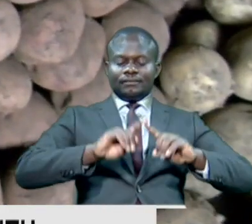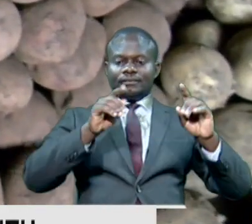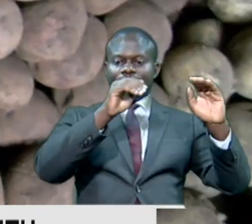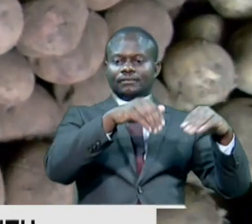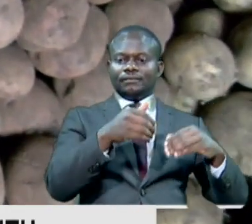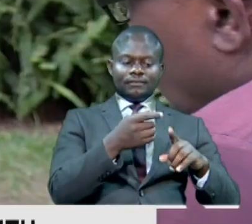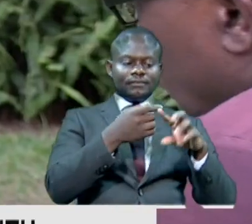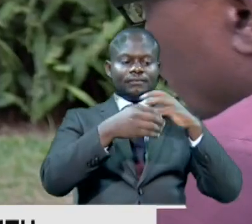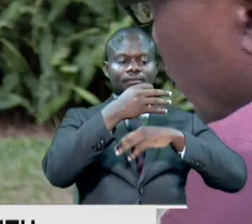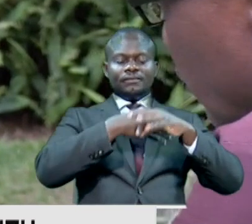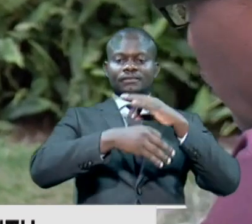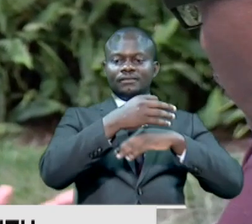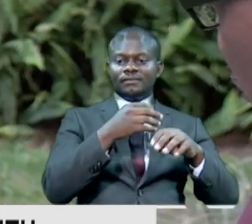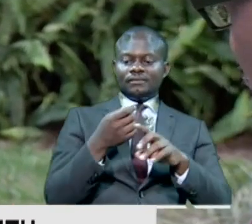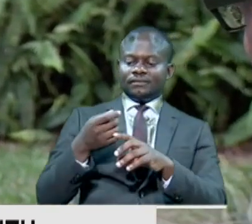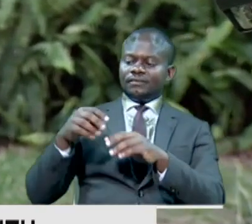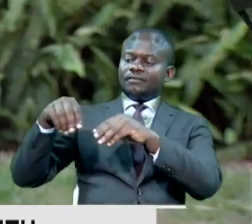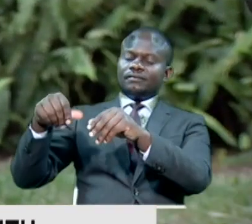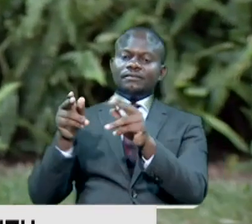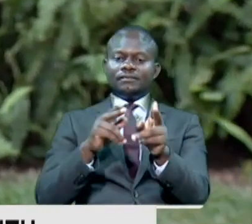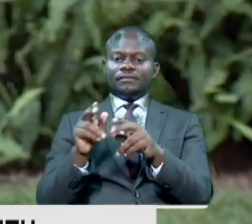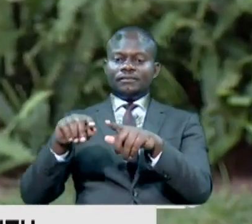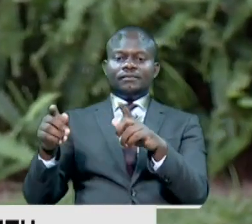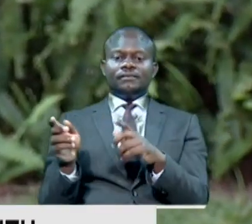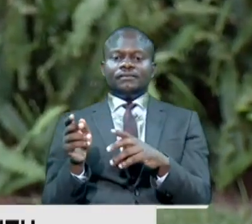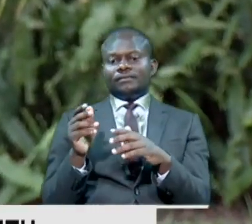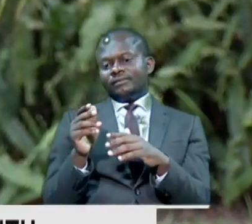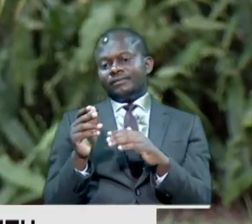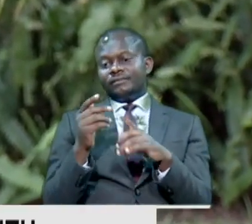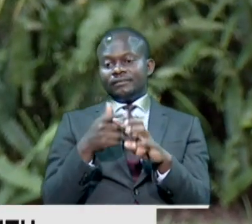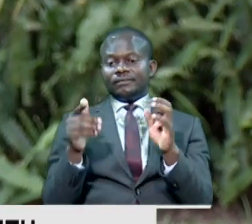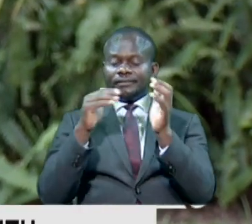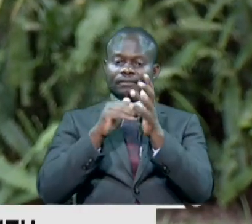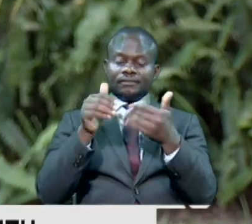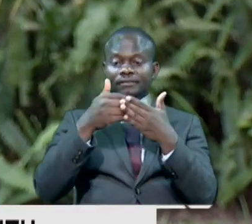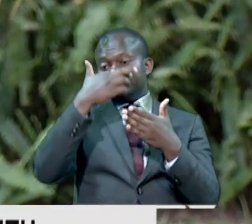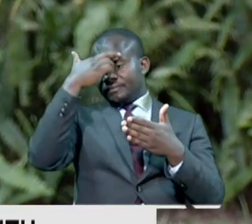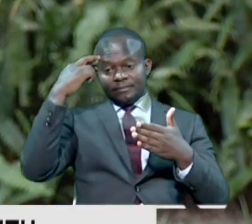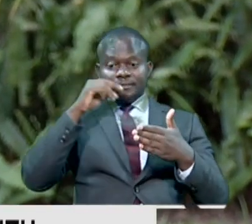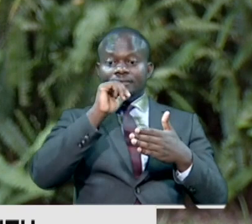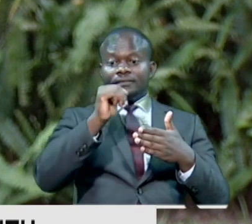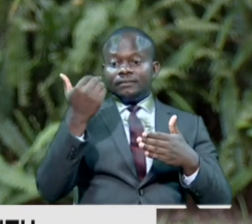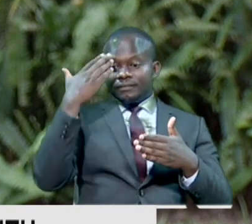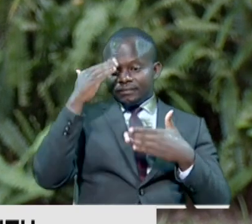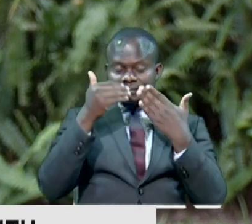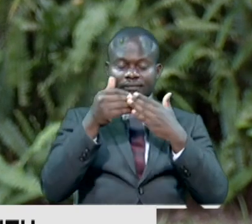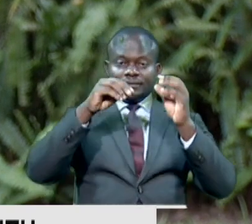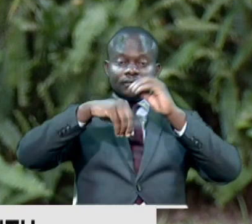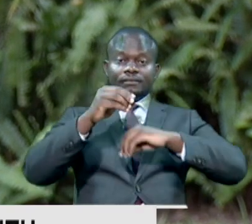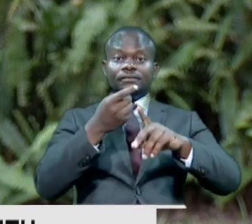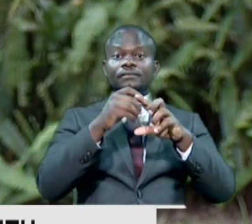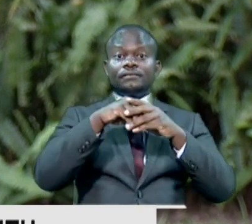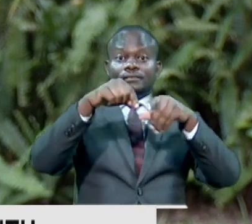ku ifumbire mva Rwanda n'ibyahinzwe mu butaka busanzwe naturere ariko impamvu nta yindi nkuko nabivuze umusaruro uva